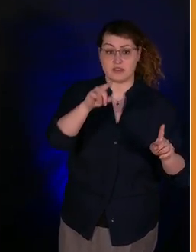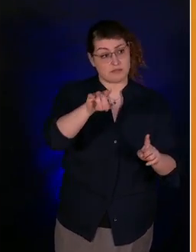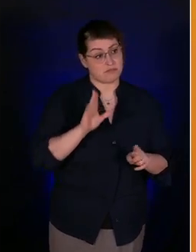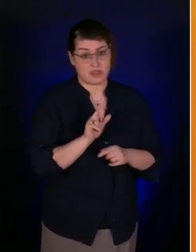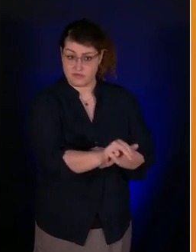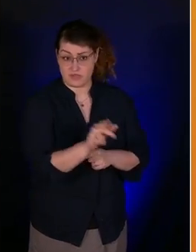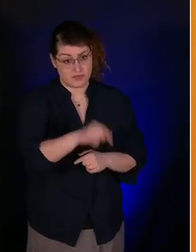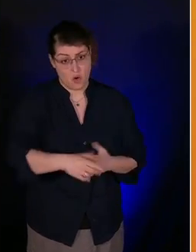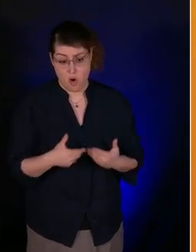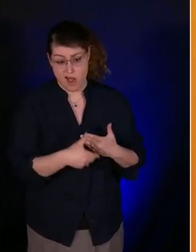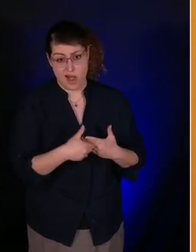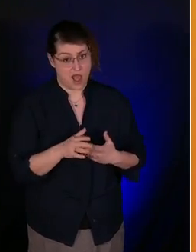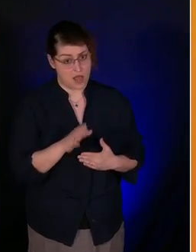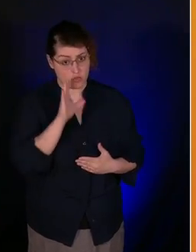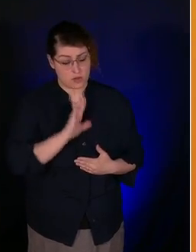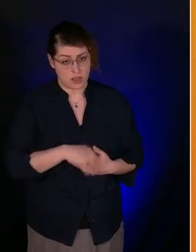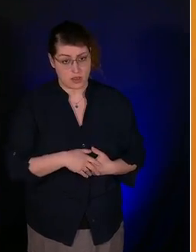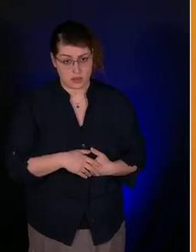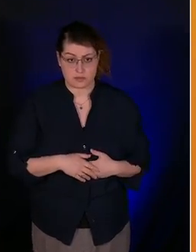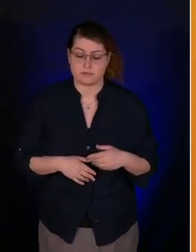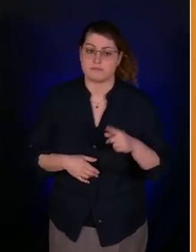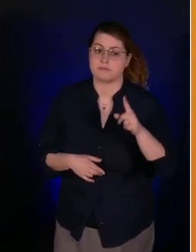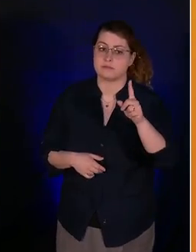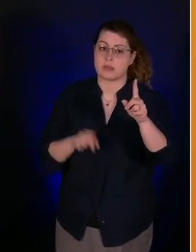cas. Lorsqu'il est question,